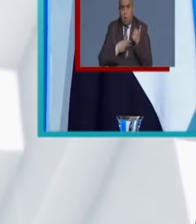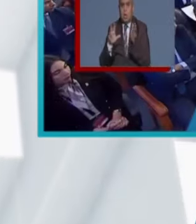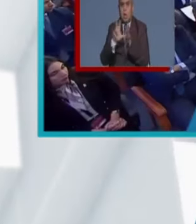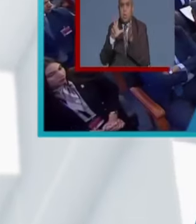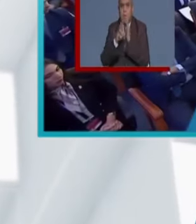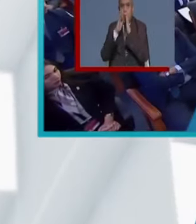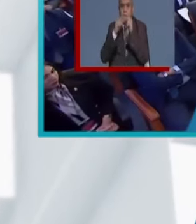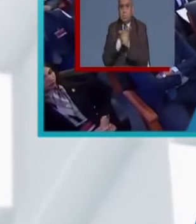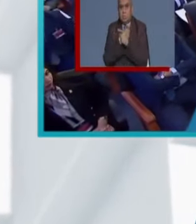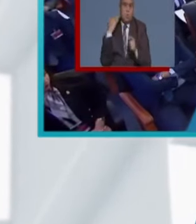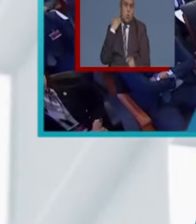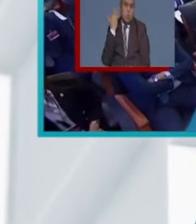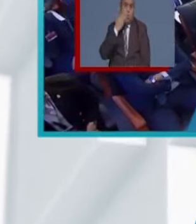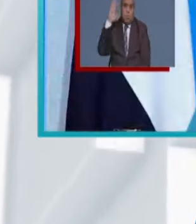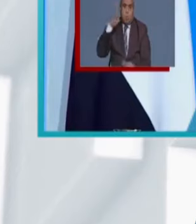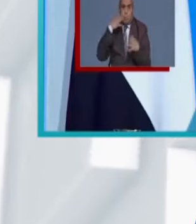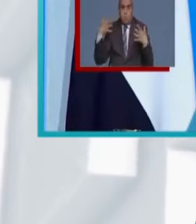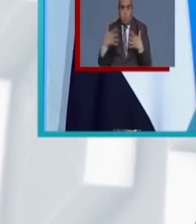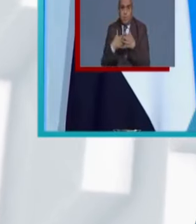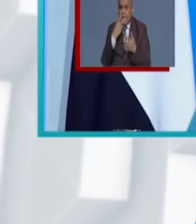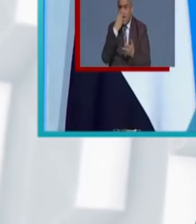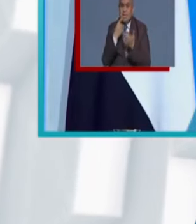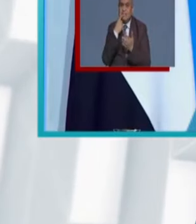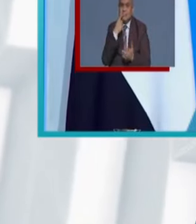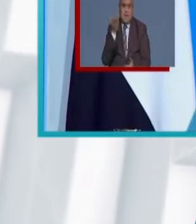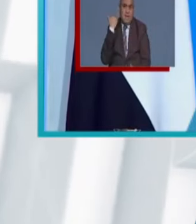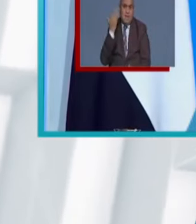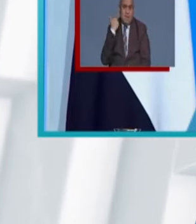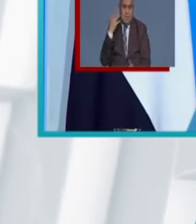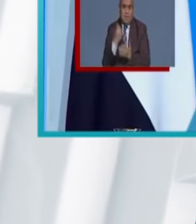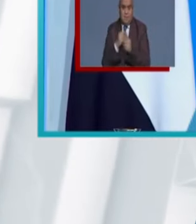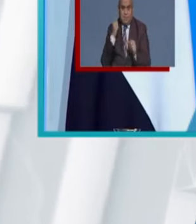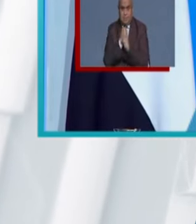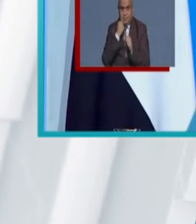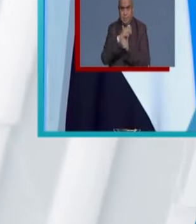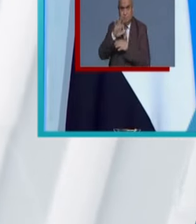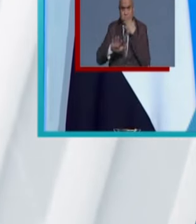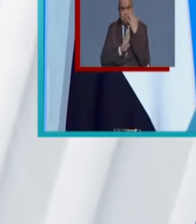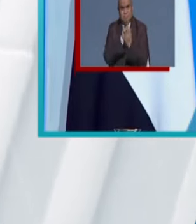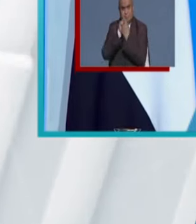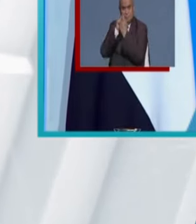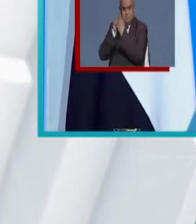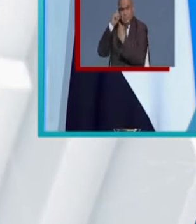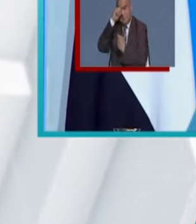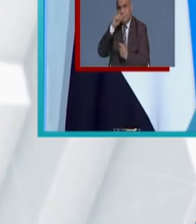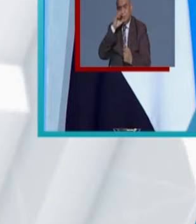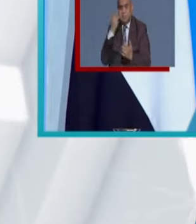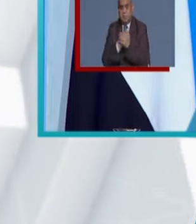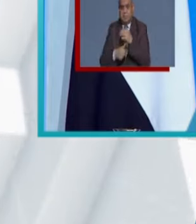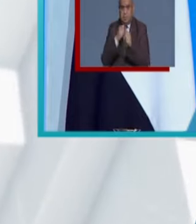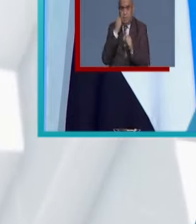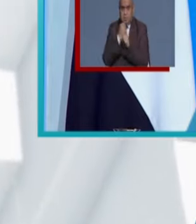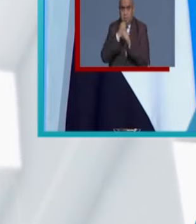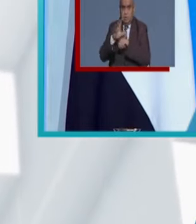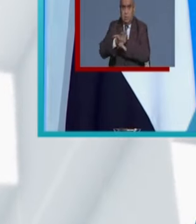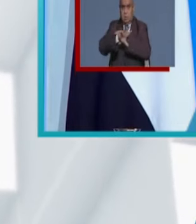الحد الأدنى للإعانة اللي بيصرفها صندوق للعمال من 600 جنيه ل 1500 جنيه كحد أدنى